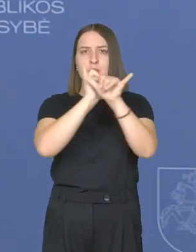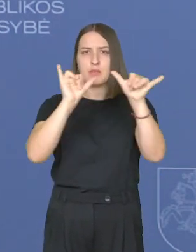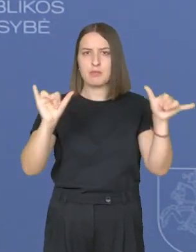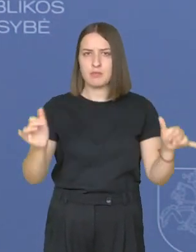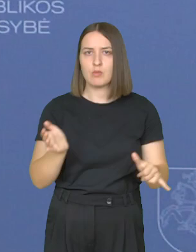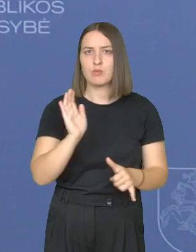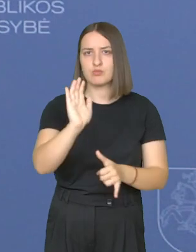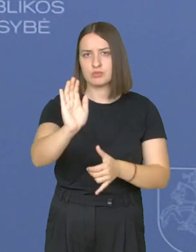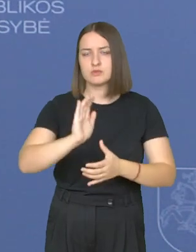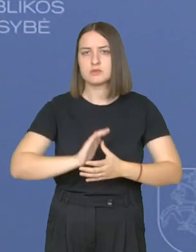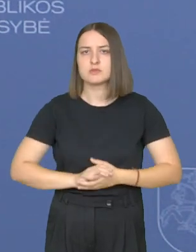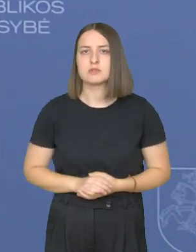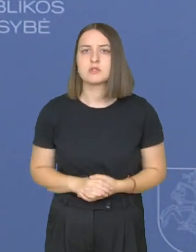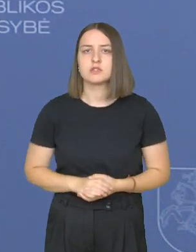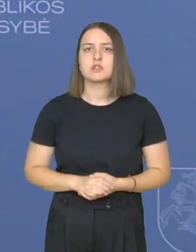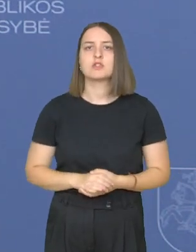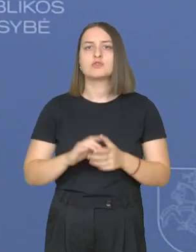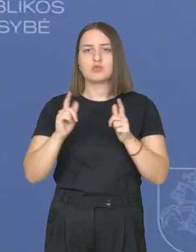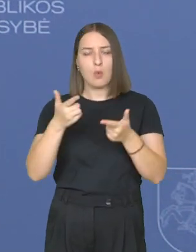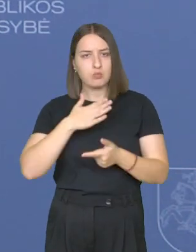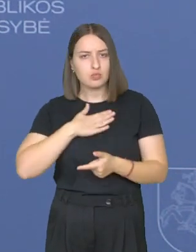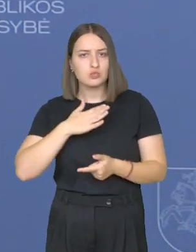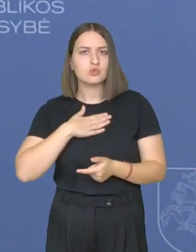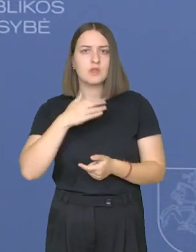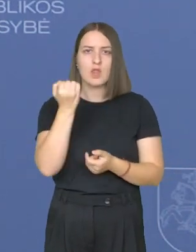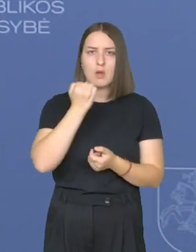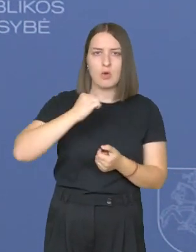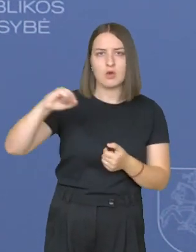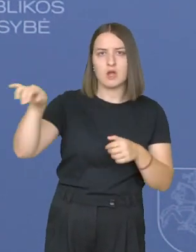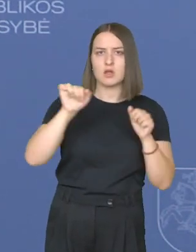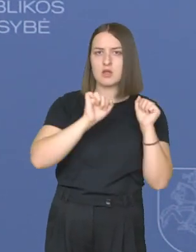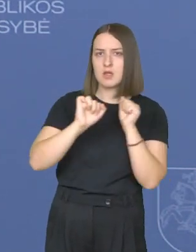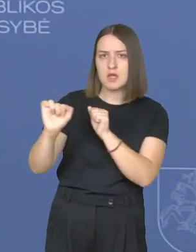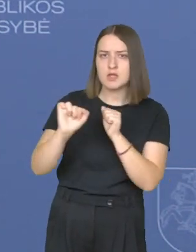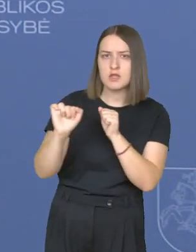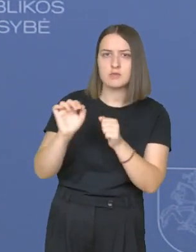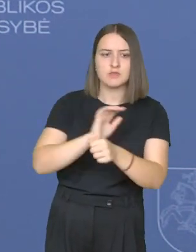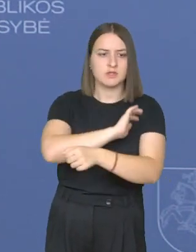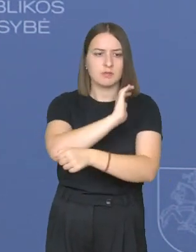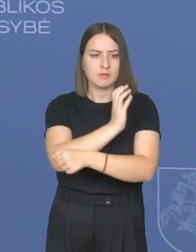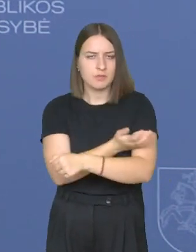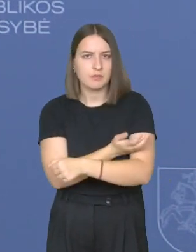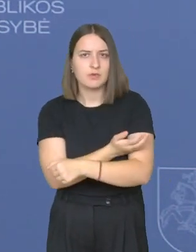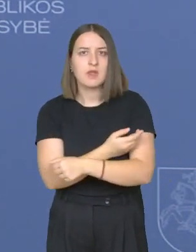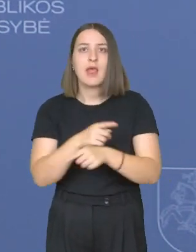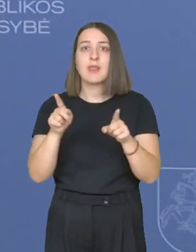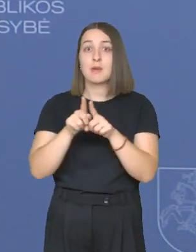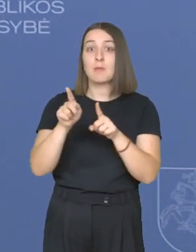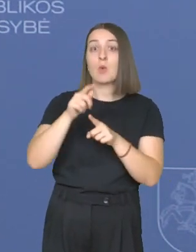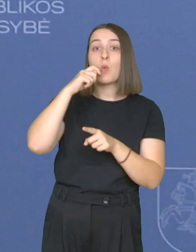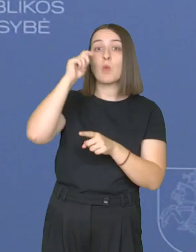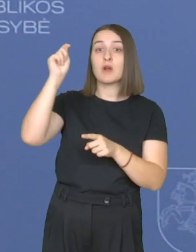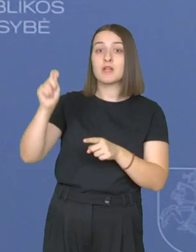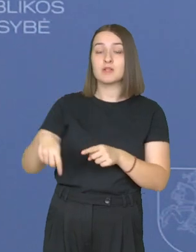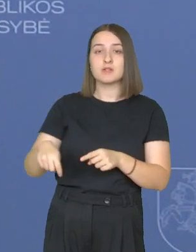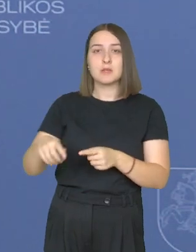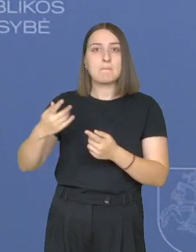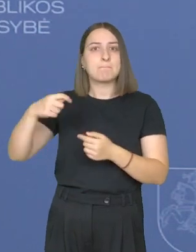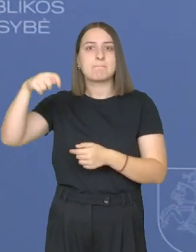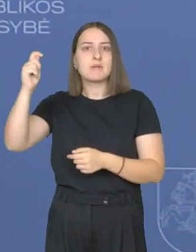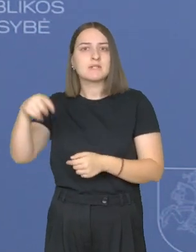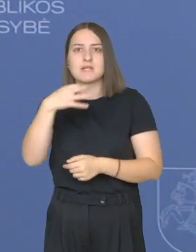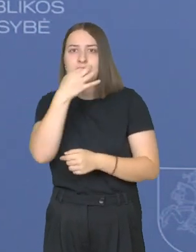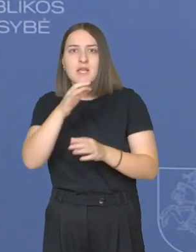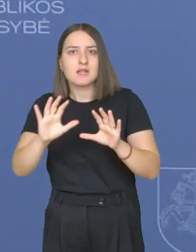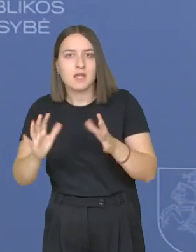a gynybinius pajėgumus kaip kažkada sakė prezidentas zelenskis kad mūsų tikslas yra toks jog demokratijos būtų